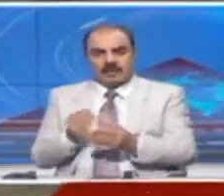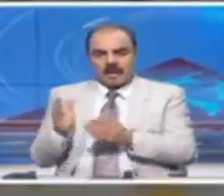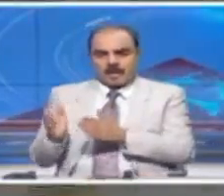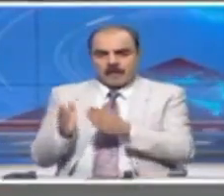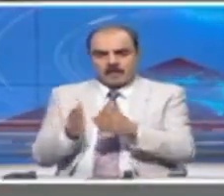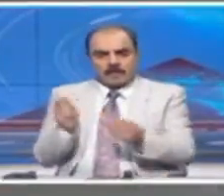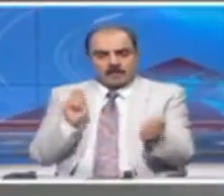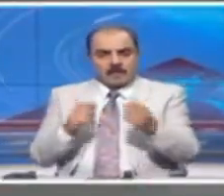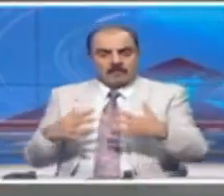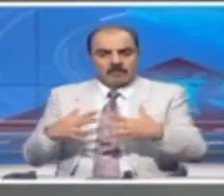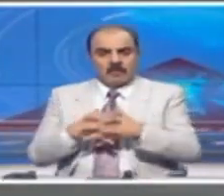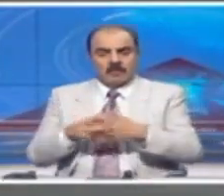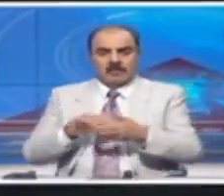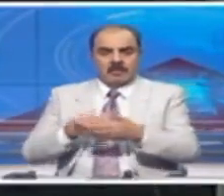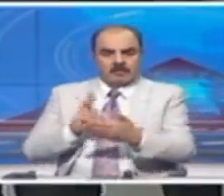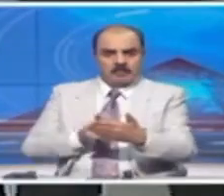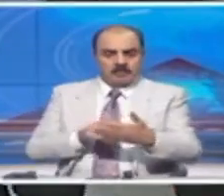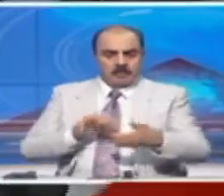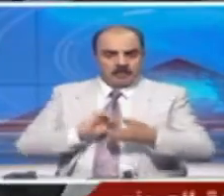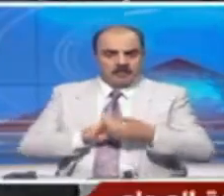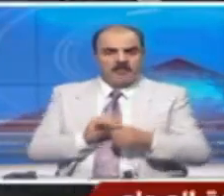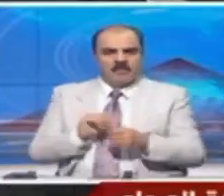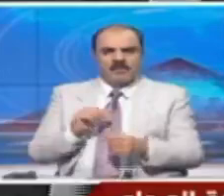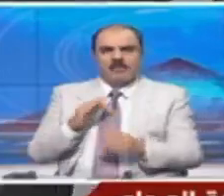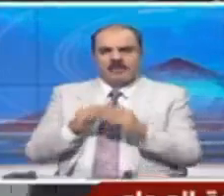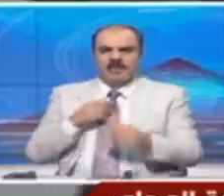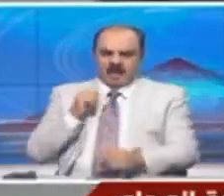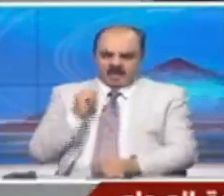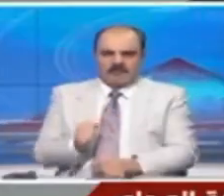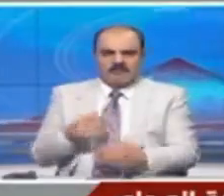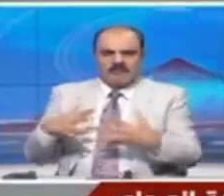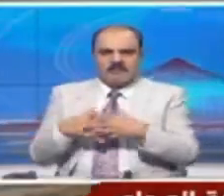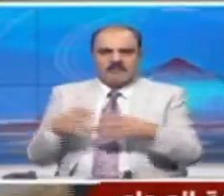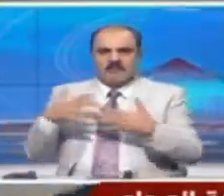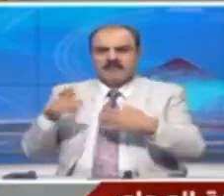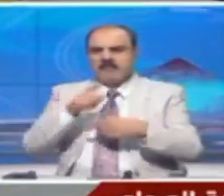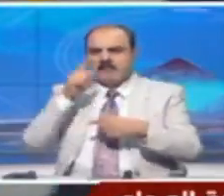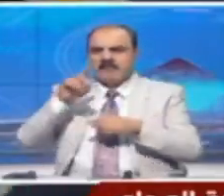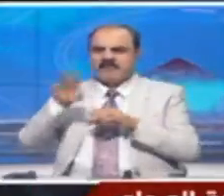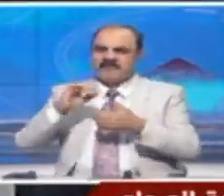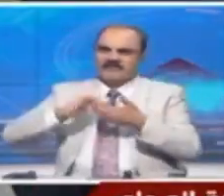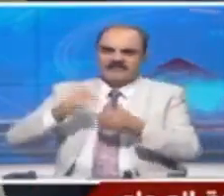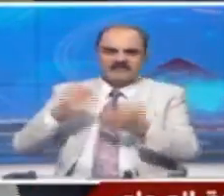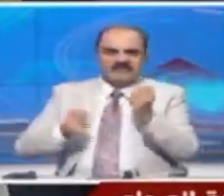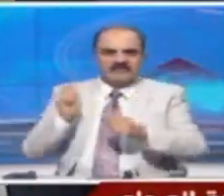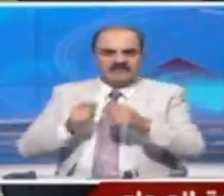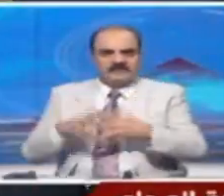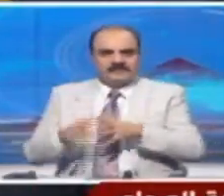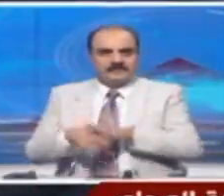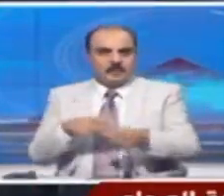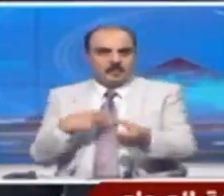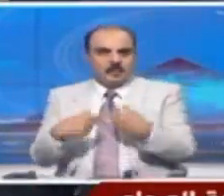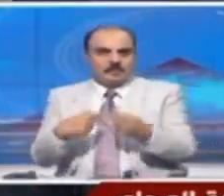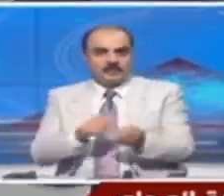التنفيذ والشراكة والإنتاج مع توجه مصري لشراكة كبرى الشركات العالمية لنقل تكنولوجيا